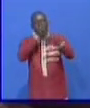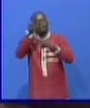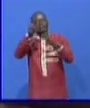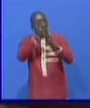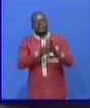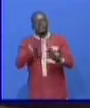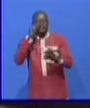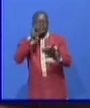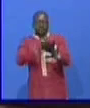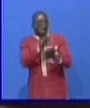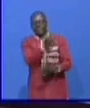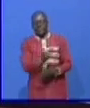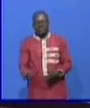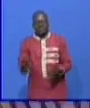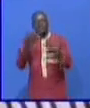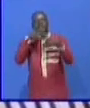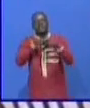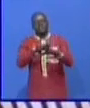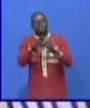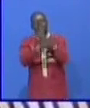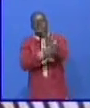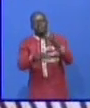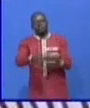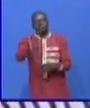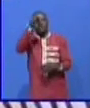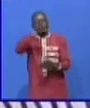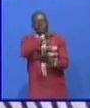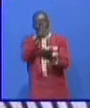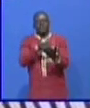des enfants. Elle intervient dans les régions du Nord, du Centre-Nord, du Centre-Ouest et de l'Est.